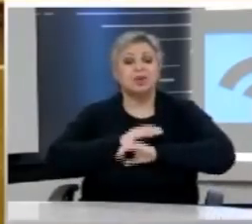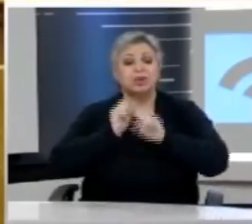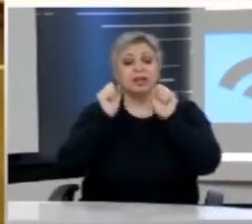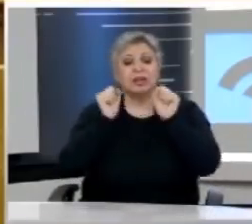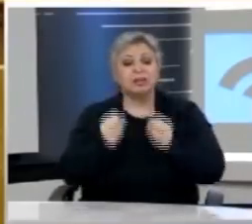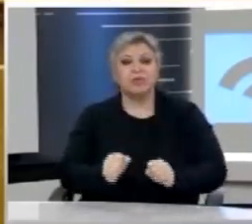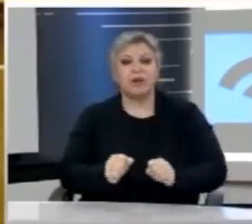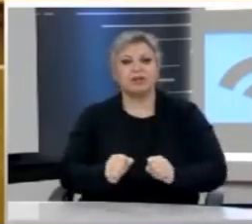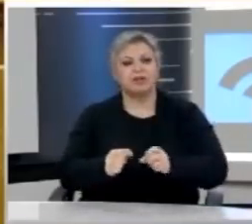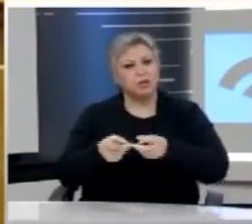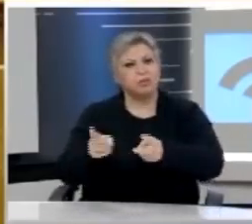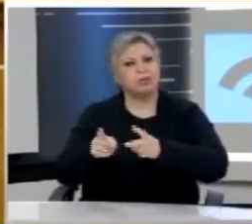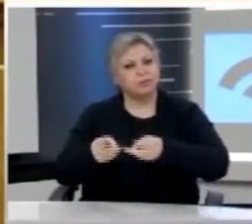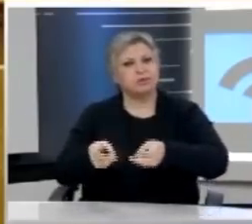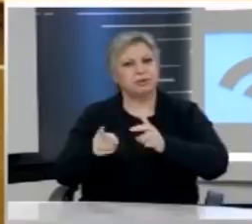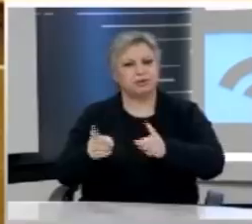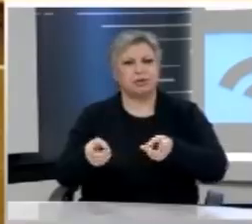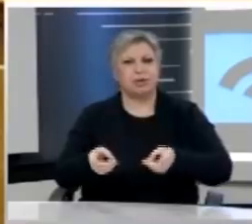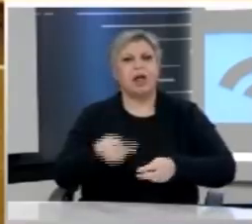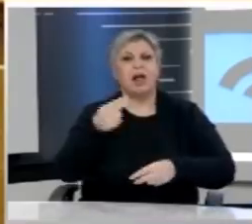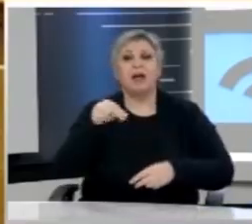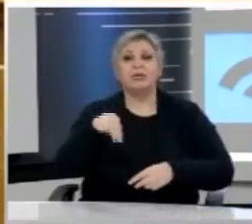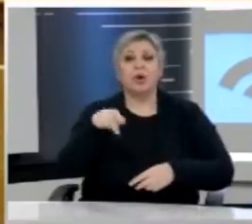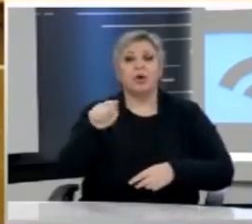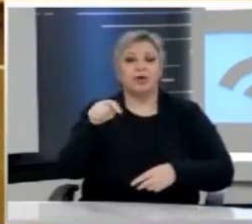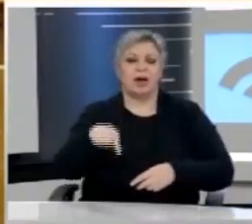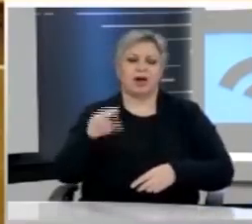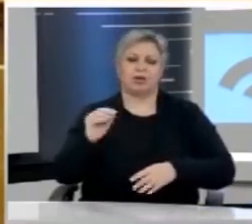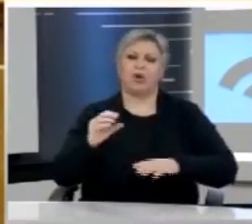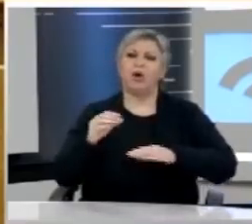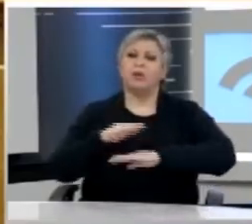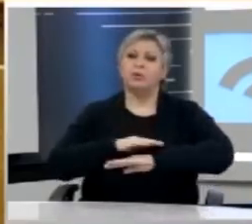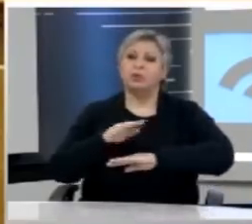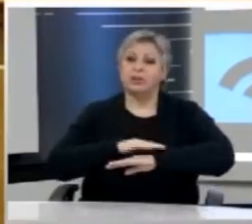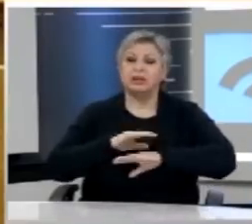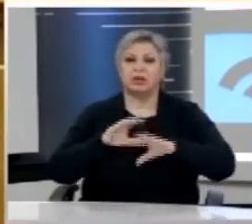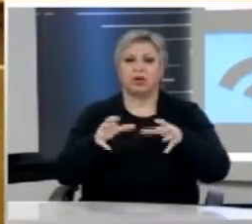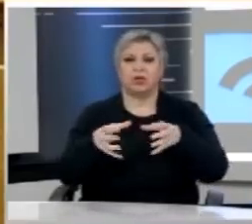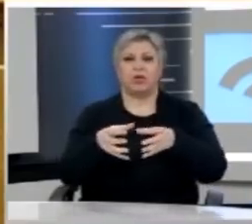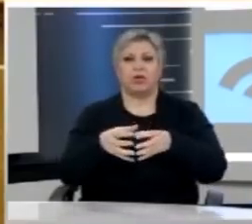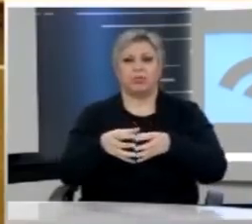ήταν, είναι και θα είναι αντιδραστική μηχανή επεμβάσεων, πολέμων,